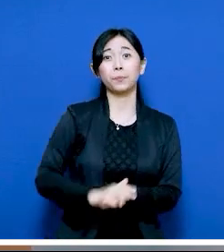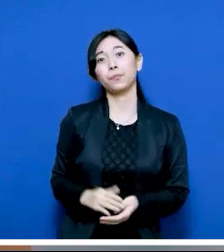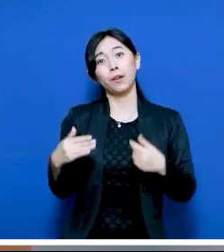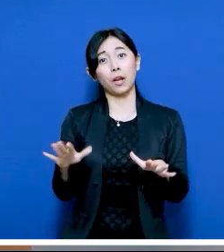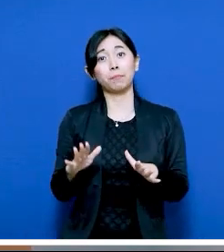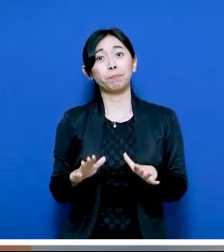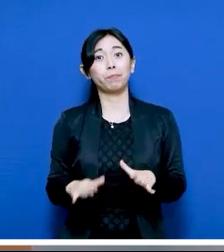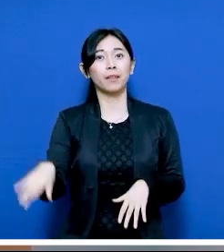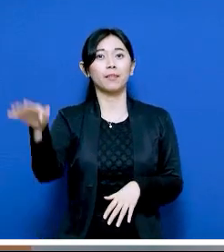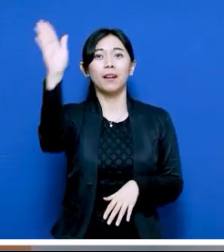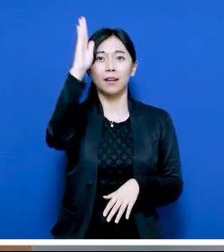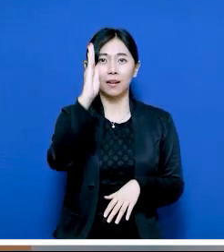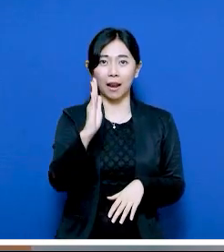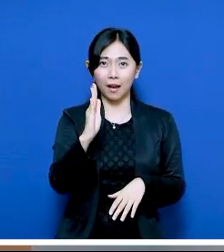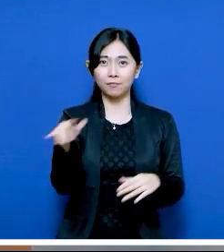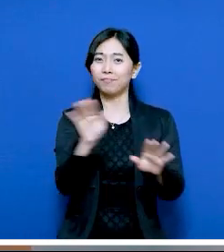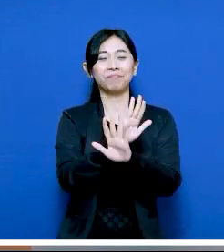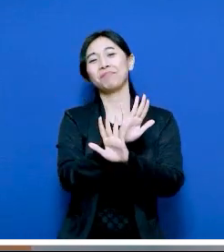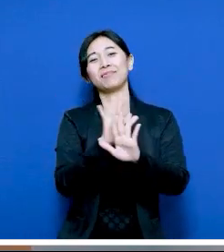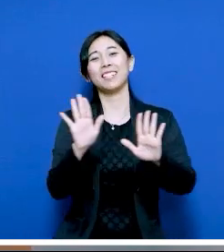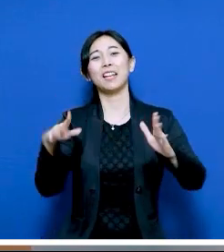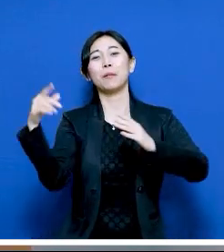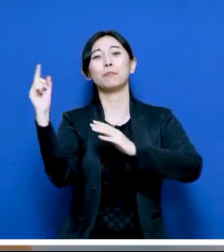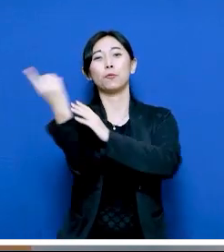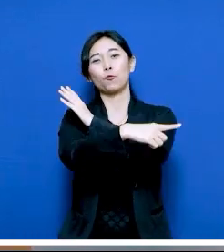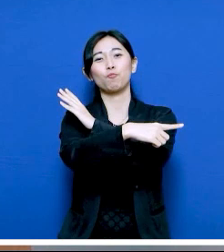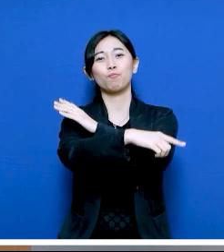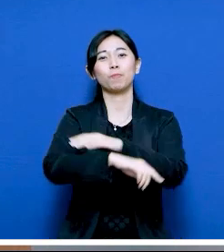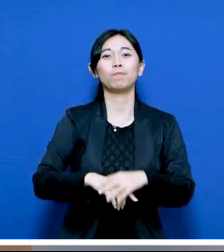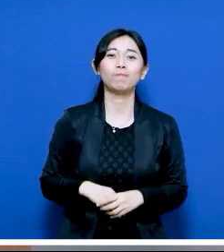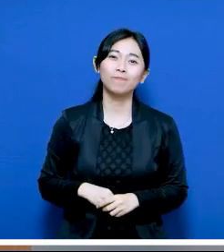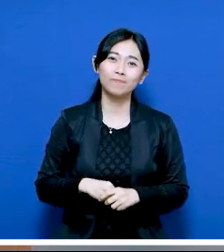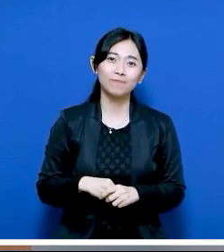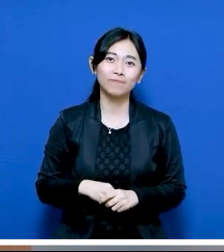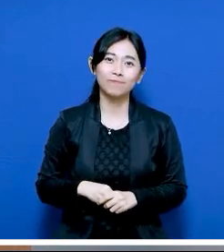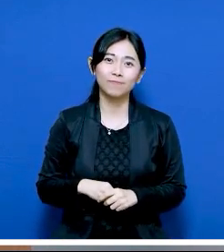dan ia pun tidak jadi melakukannya.